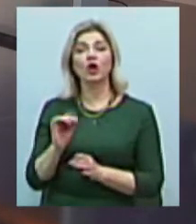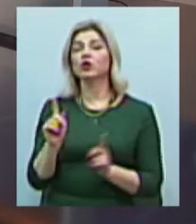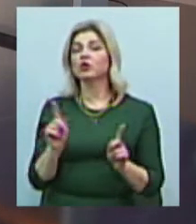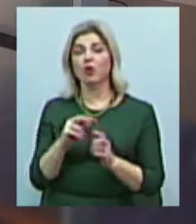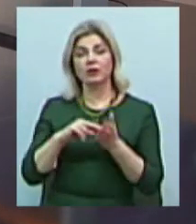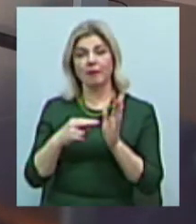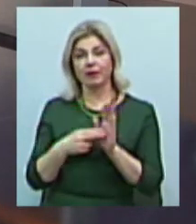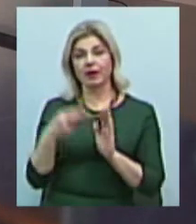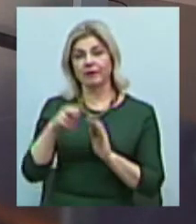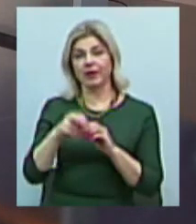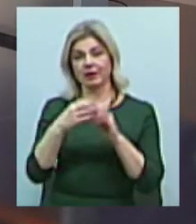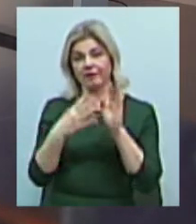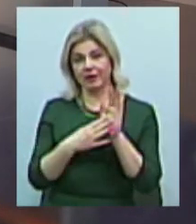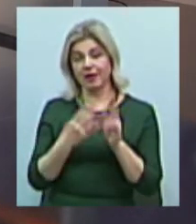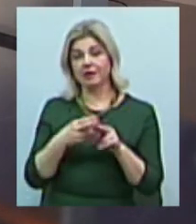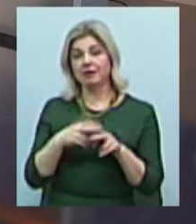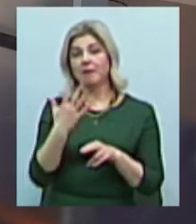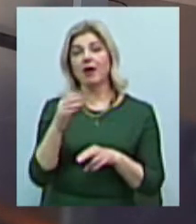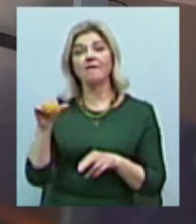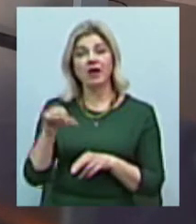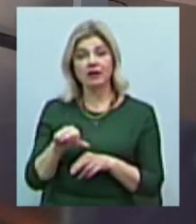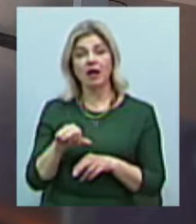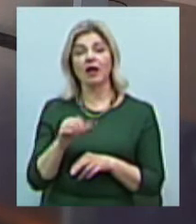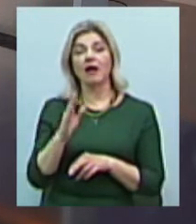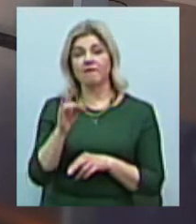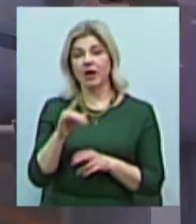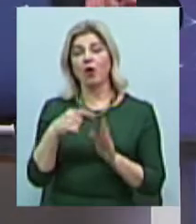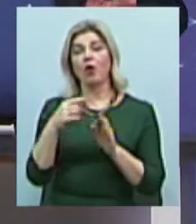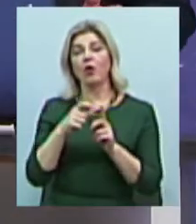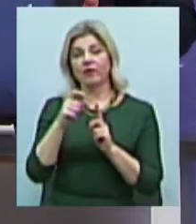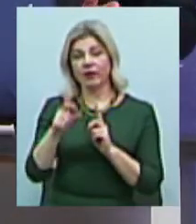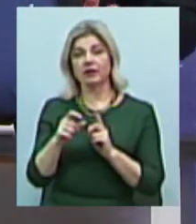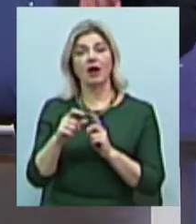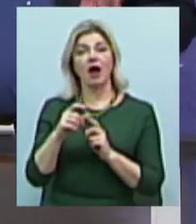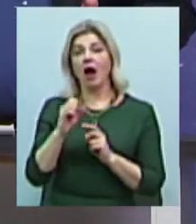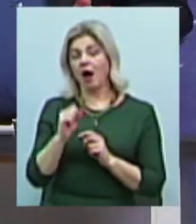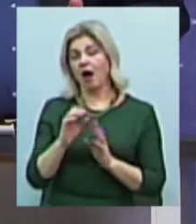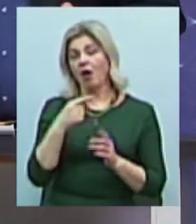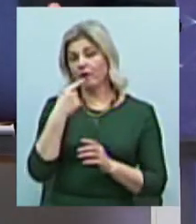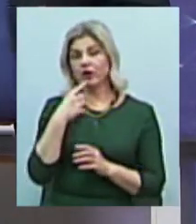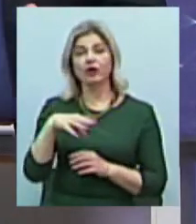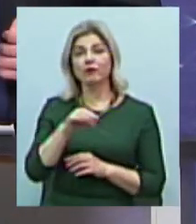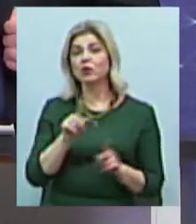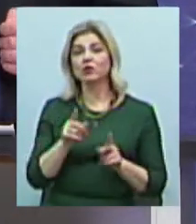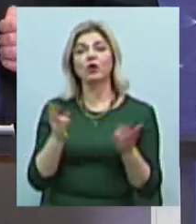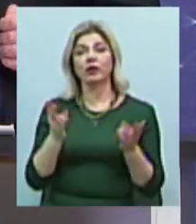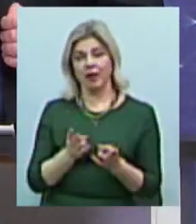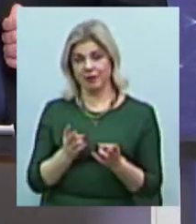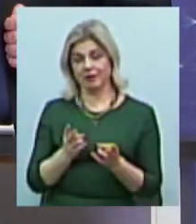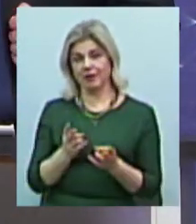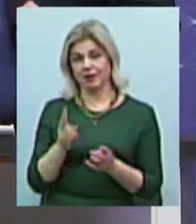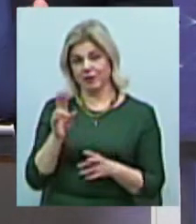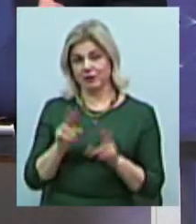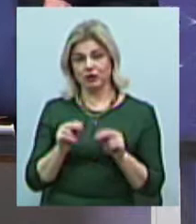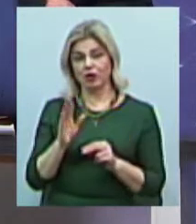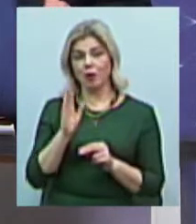на 2019. Ці 5 хвилин ви не відповідаєте на запитання, а говорите все, що маєте, що вважаєте за потрібне. Буде